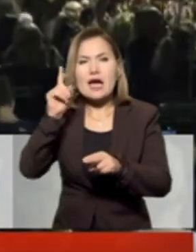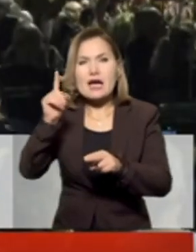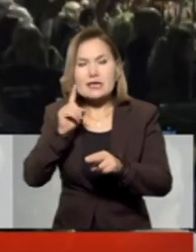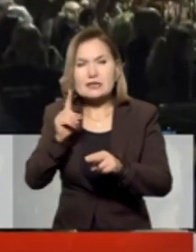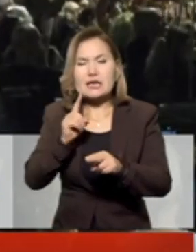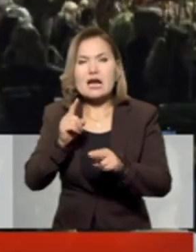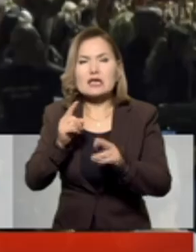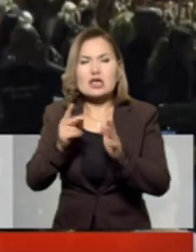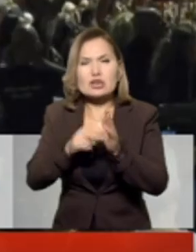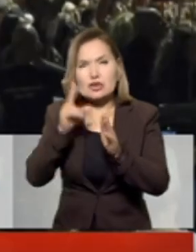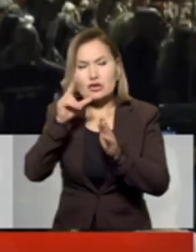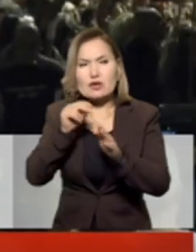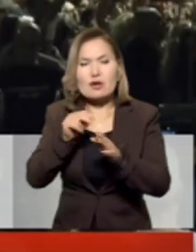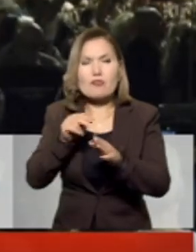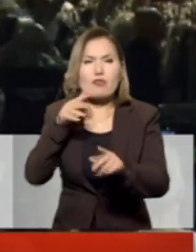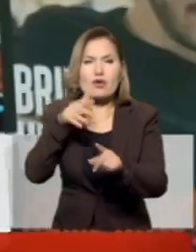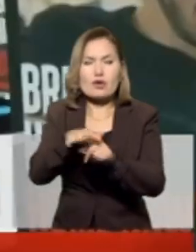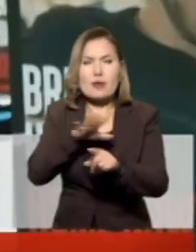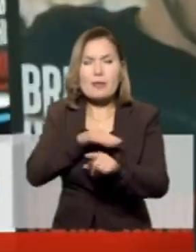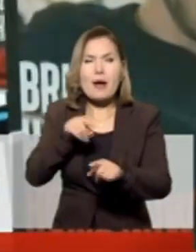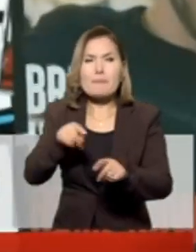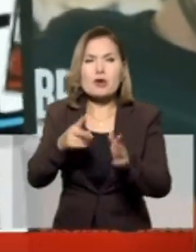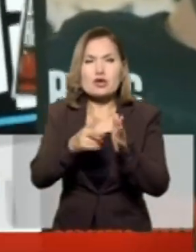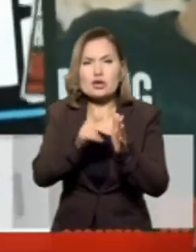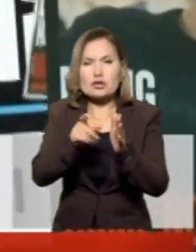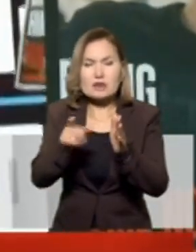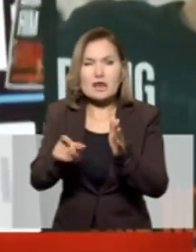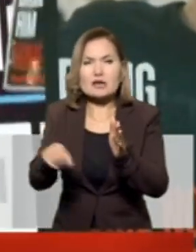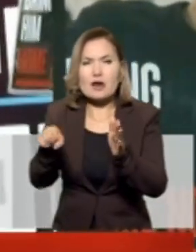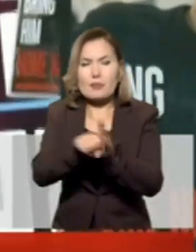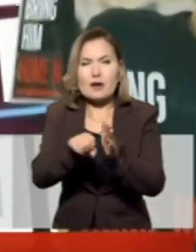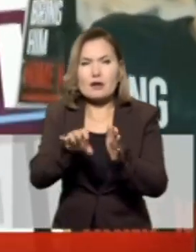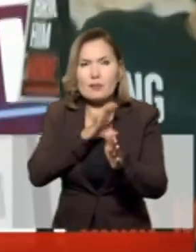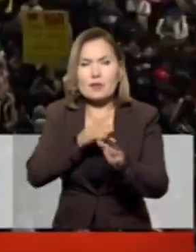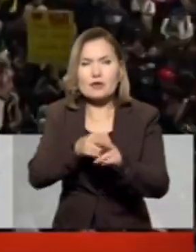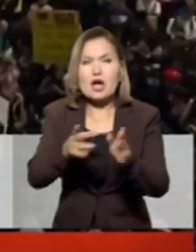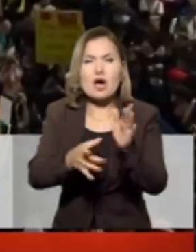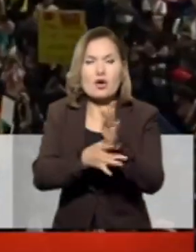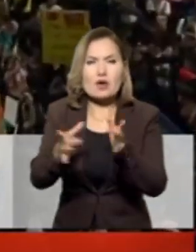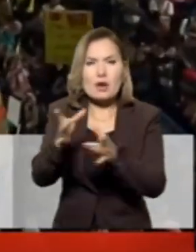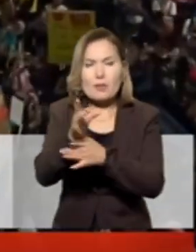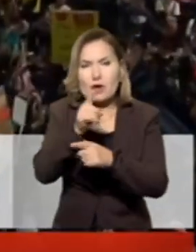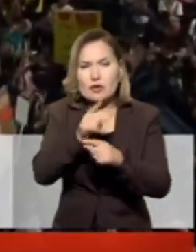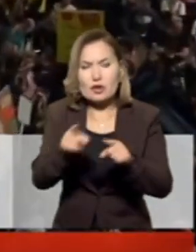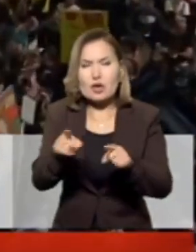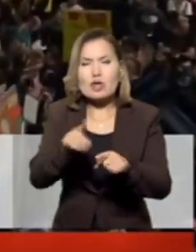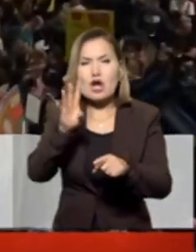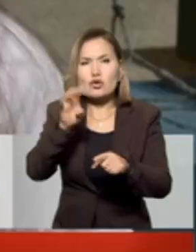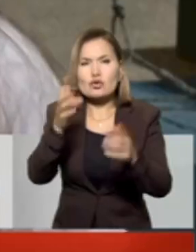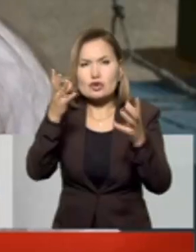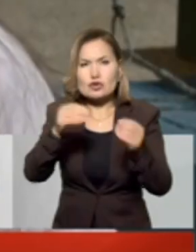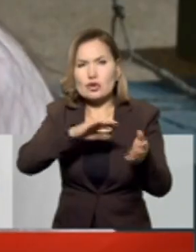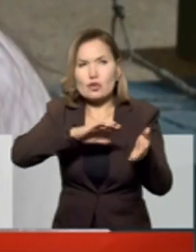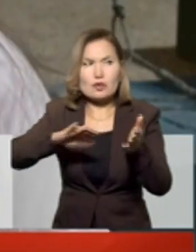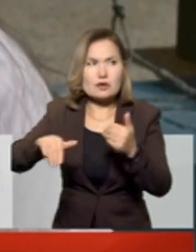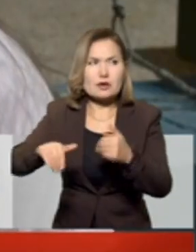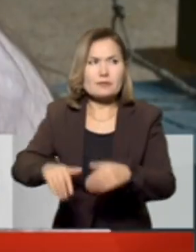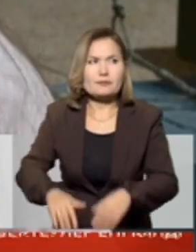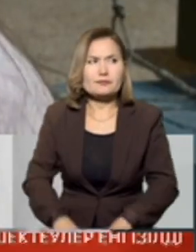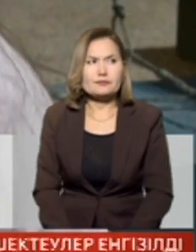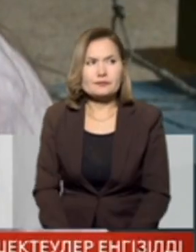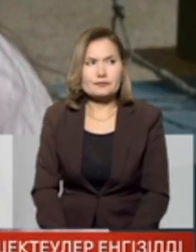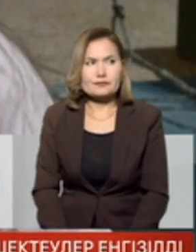jasap, 1200 adamda mert kılıp 250'den astamın Gaza kalıp ketti. Sodan beri 400 gün ötüpti. So